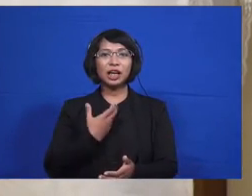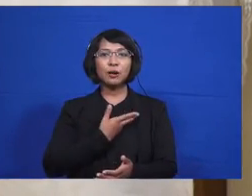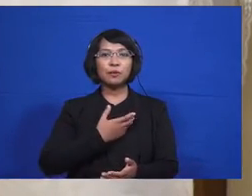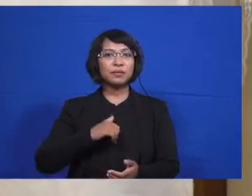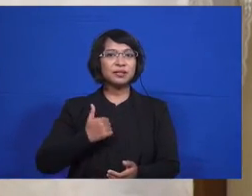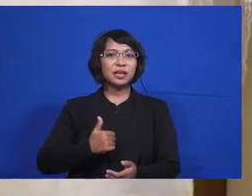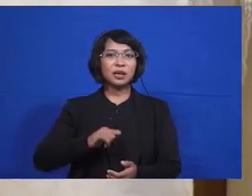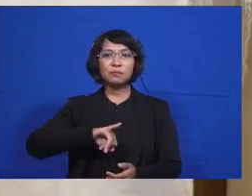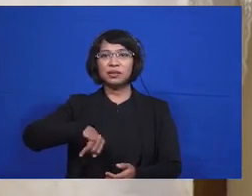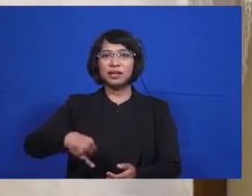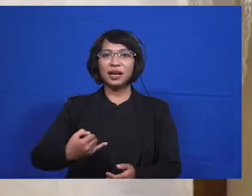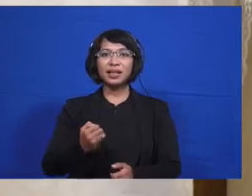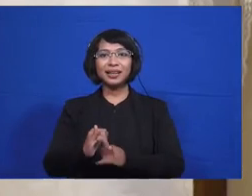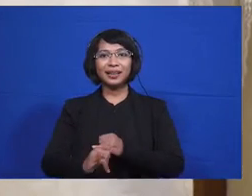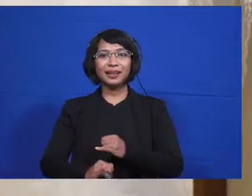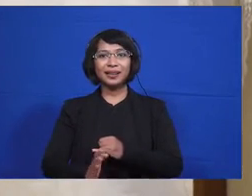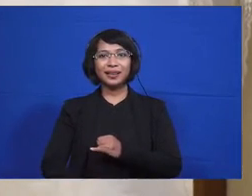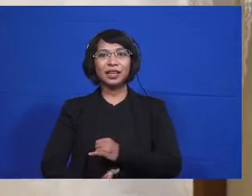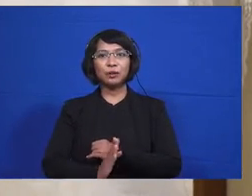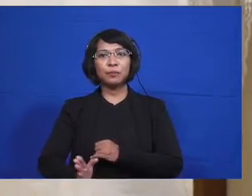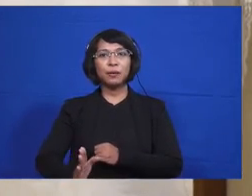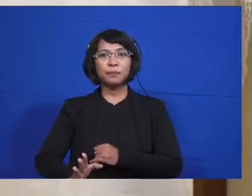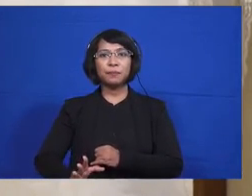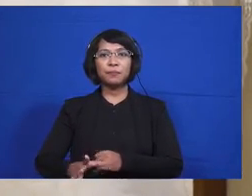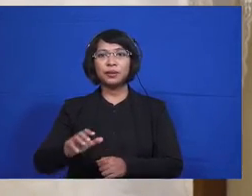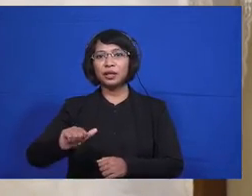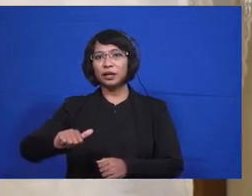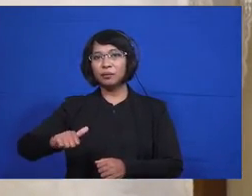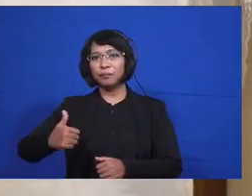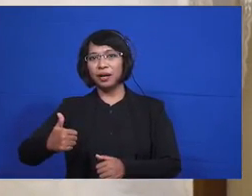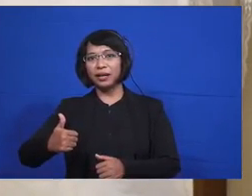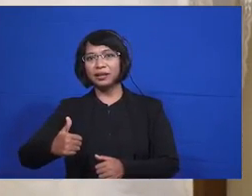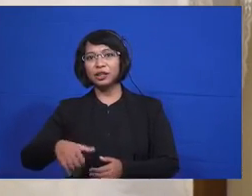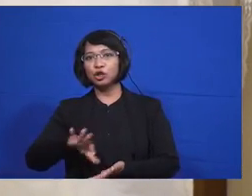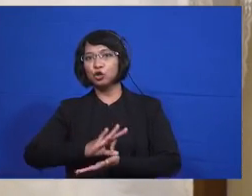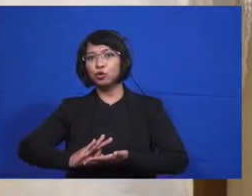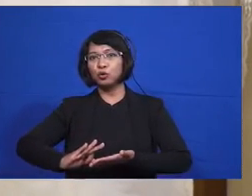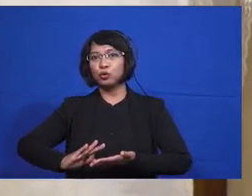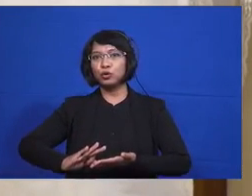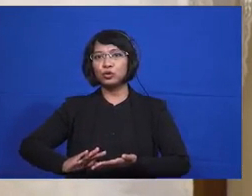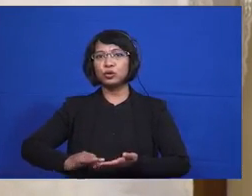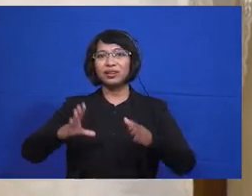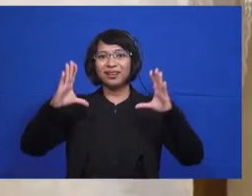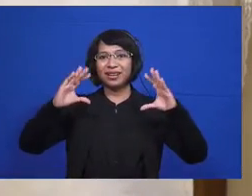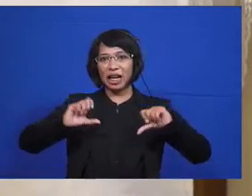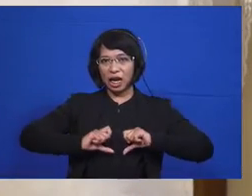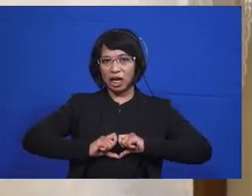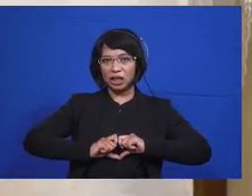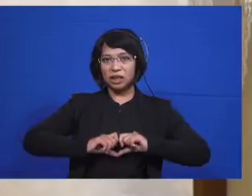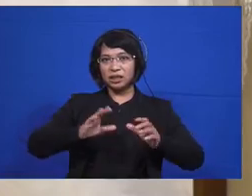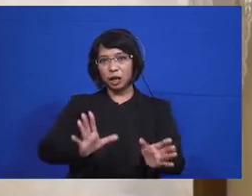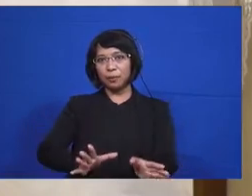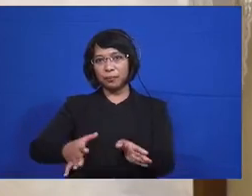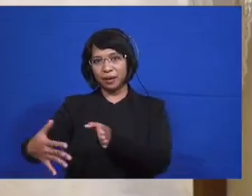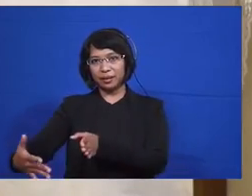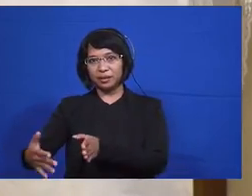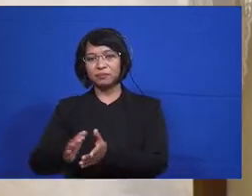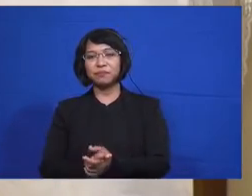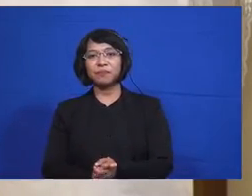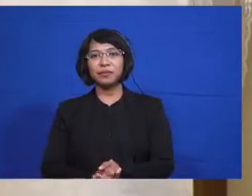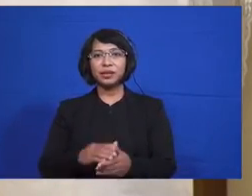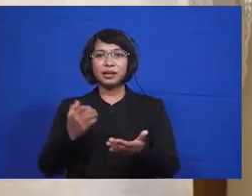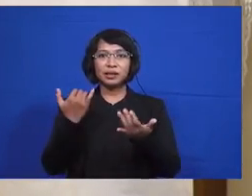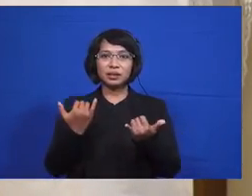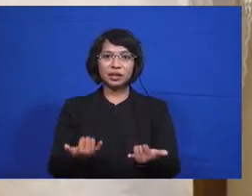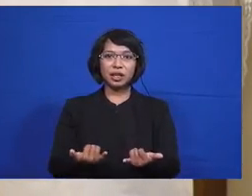menjadi imamnya yang baik, kudus dan rendah hati sampai akhir hayat. Sekarang perkenankanlah